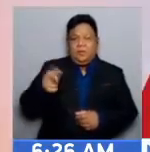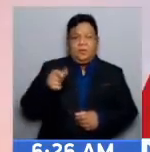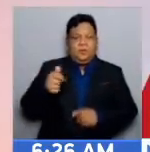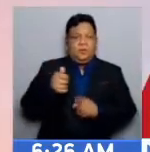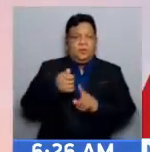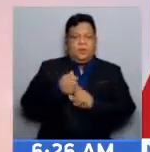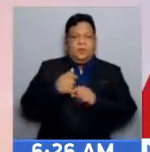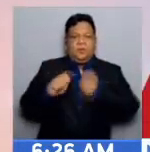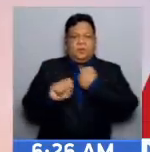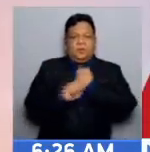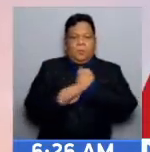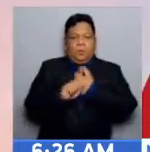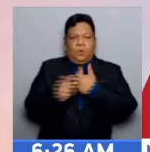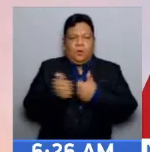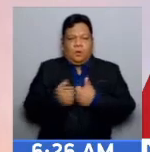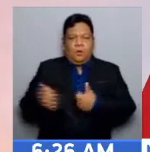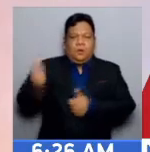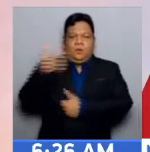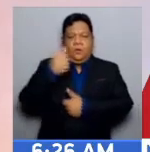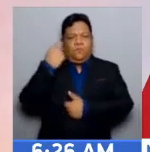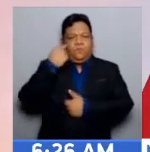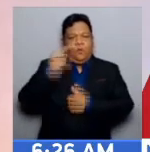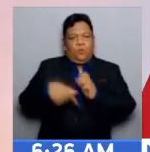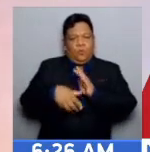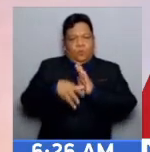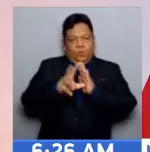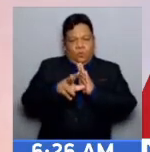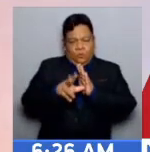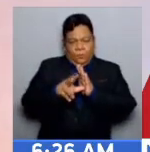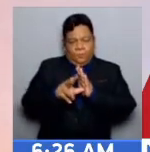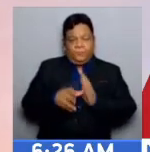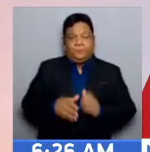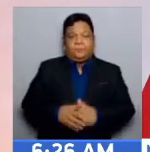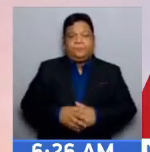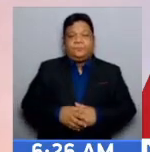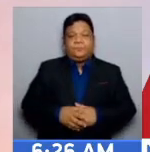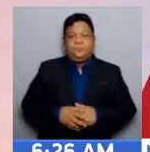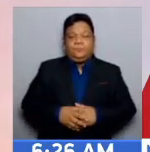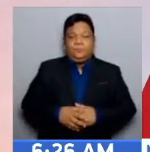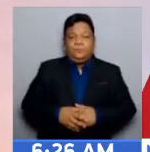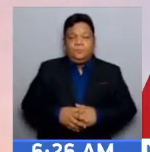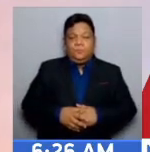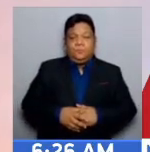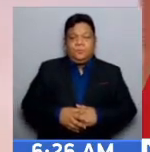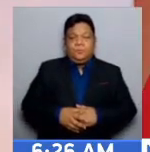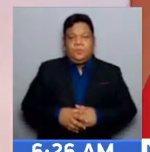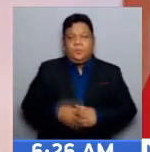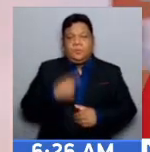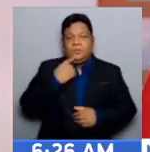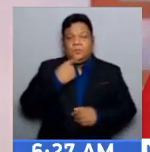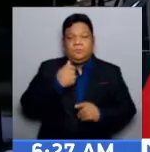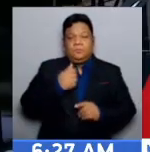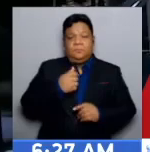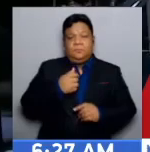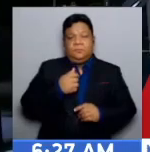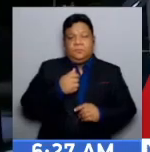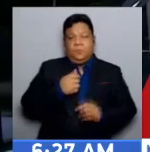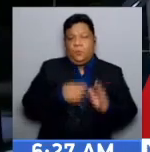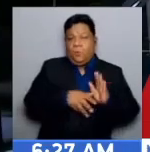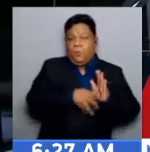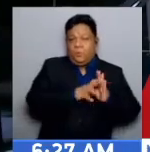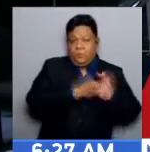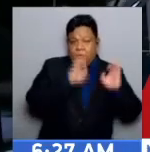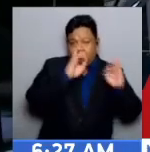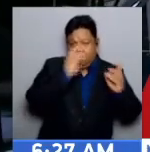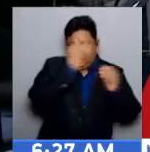chairman ng acting chairman ng Commission on Elections no. Ayon po kay COMELEC Education and Information Director